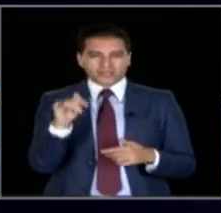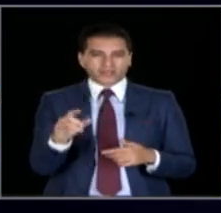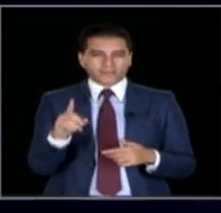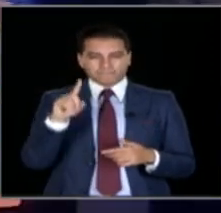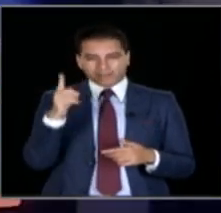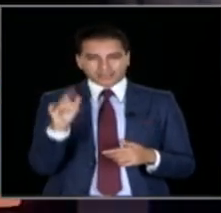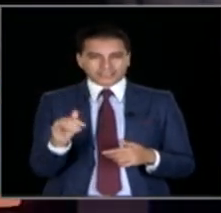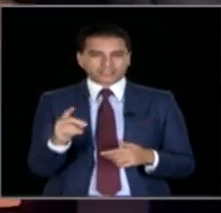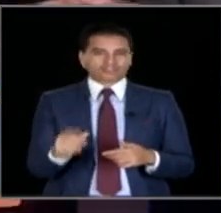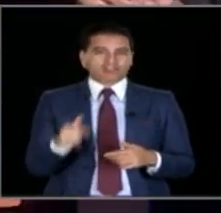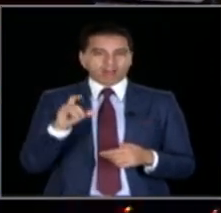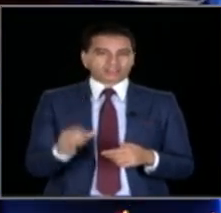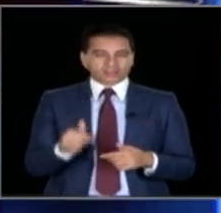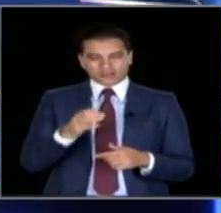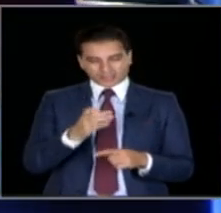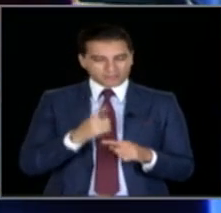إجابة خاطئة.